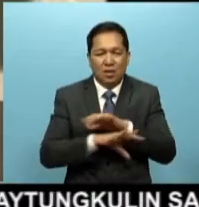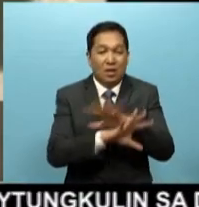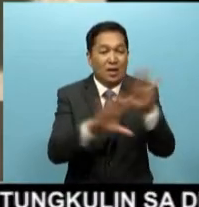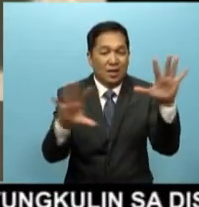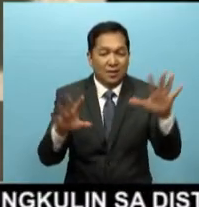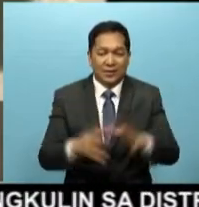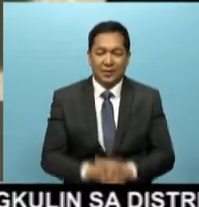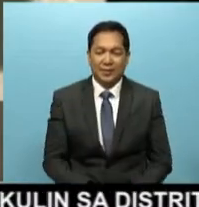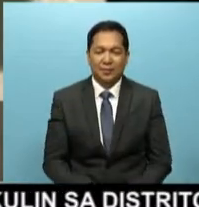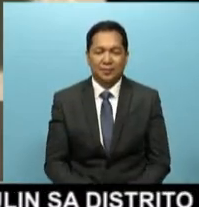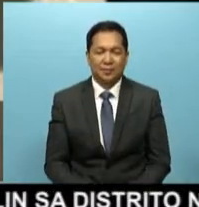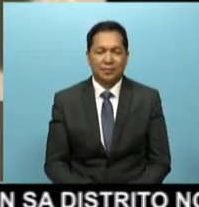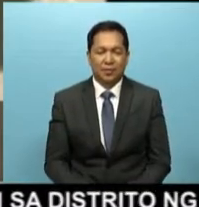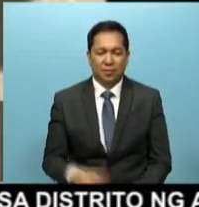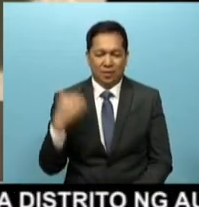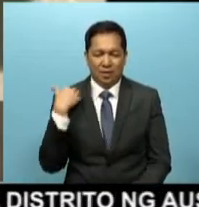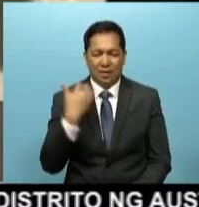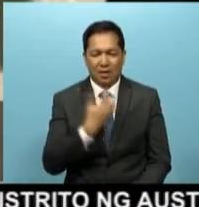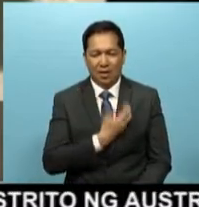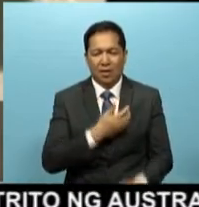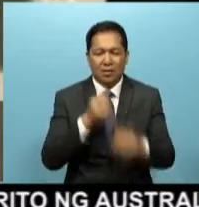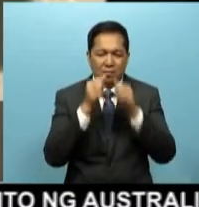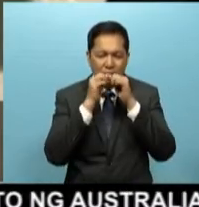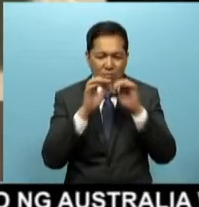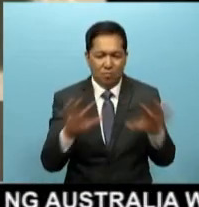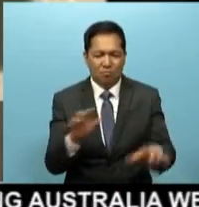mundial. Agradecida y